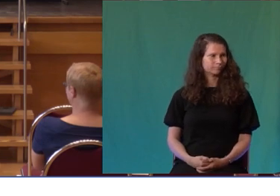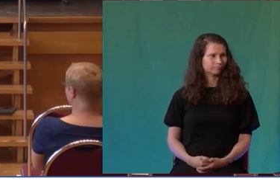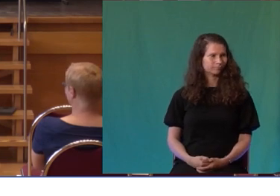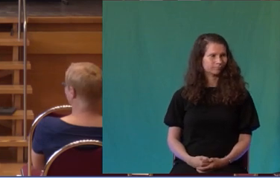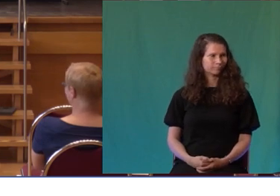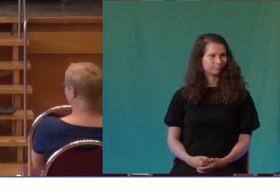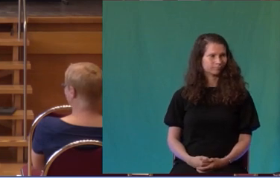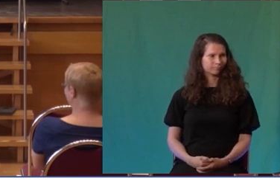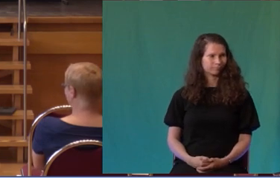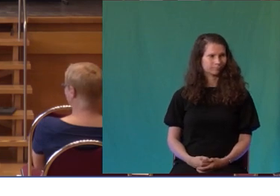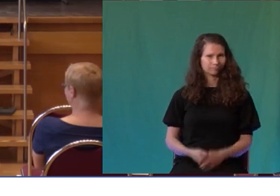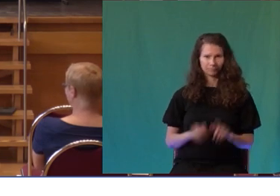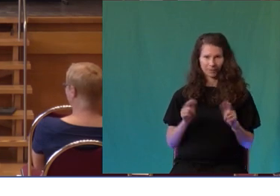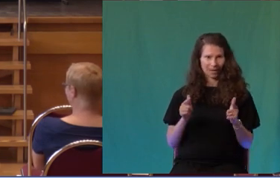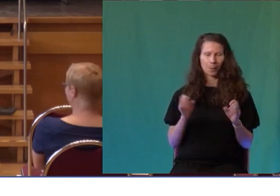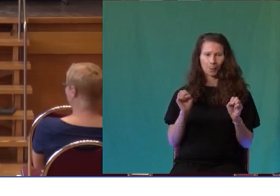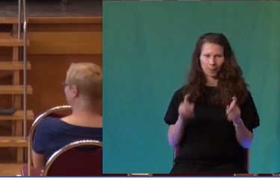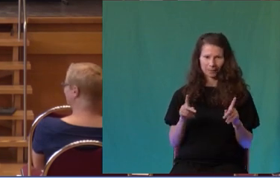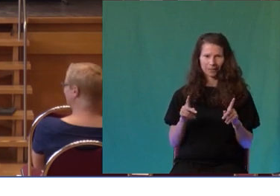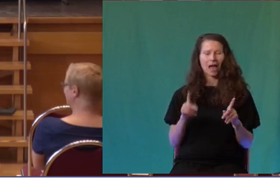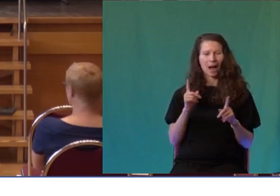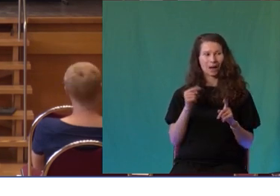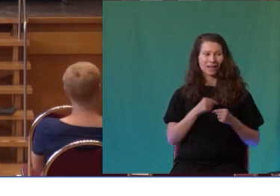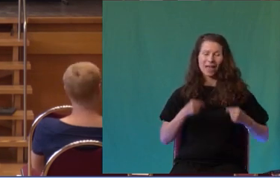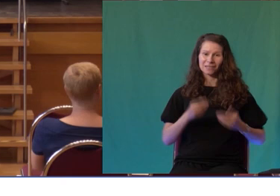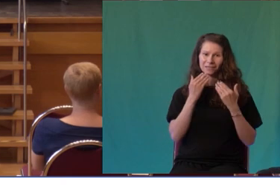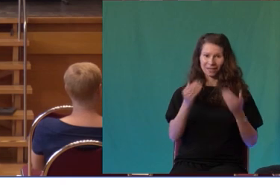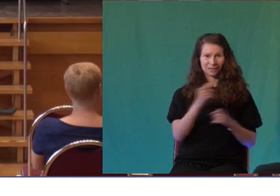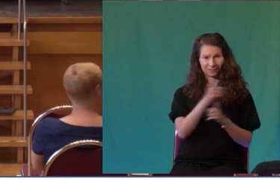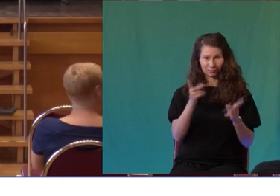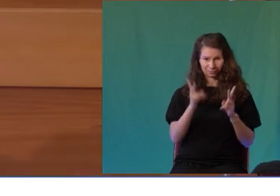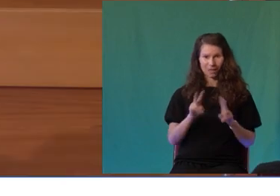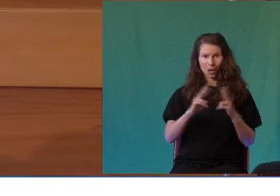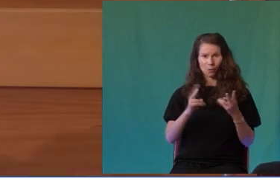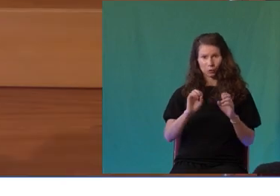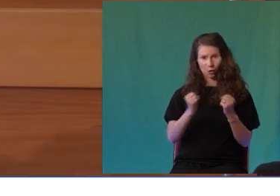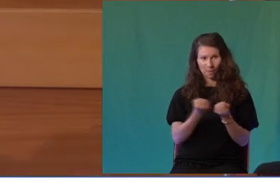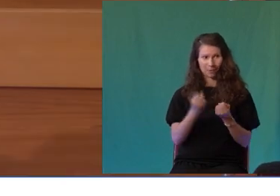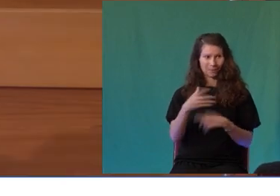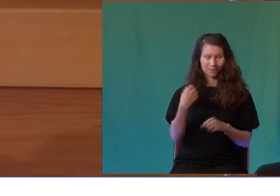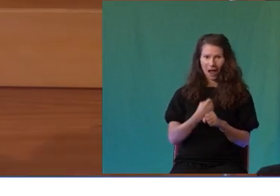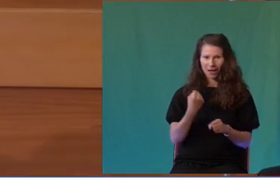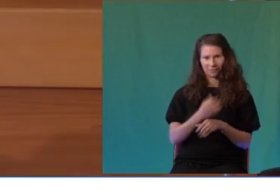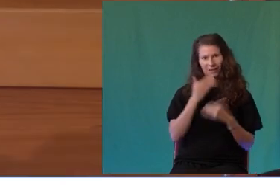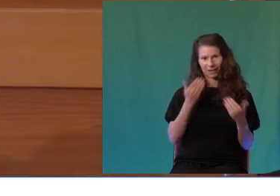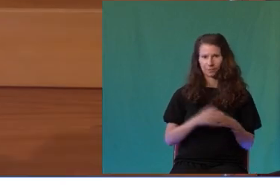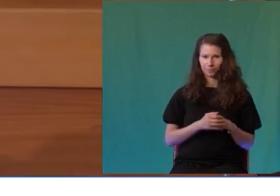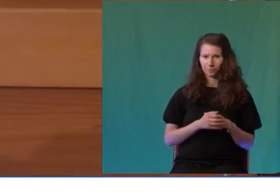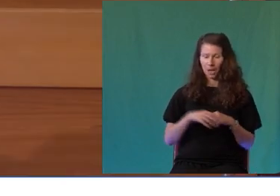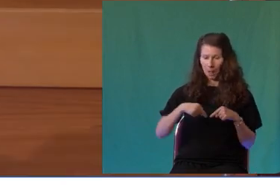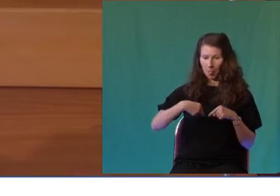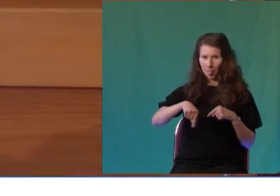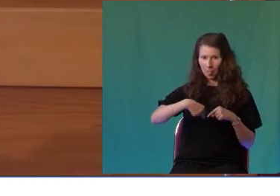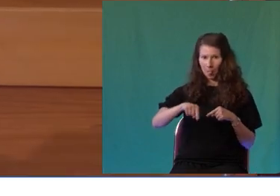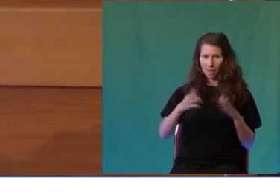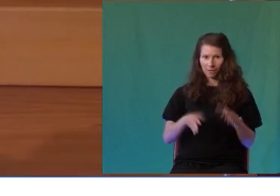okay aber auf jeden Fall danke ich Ihnen ganz herzlich für Ihre aktive Mitarbeit in den Workshops und wir nähern uns jetzt schon dem Ende